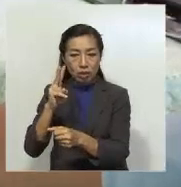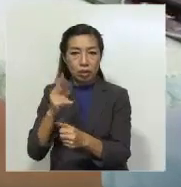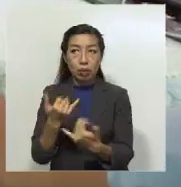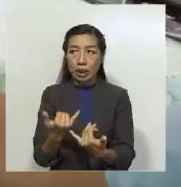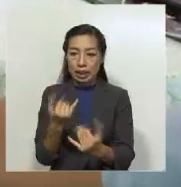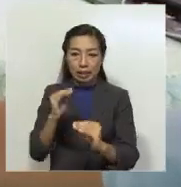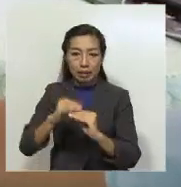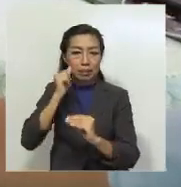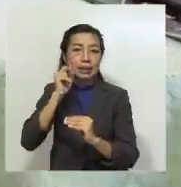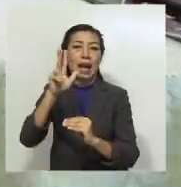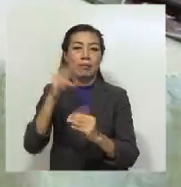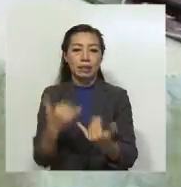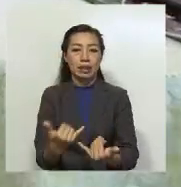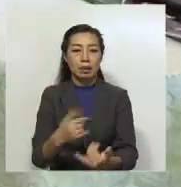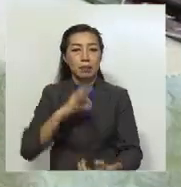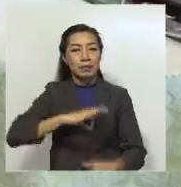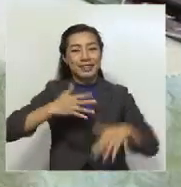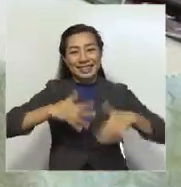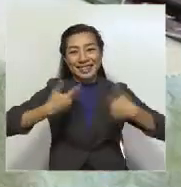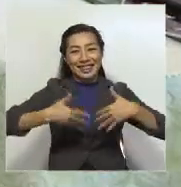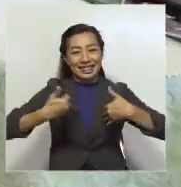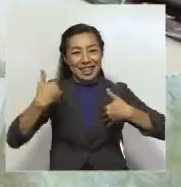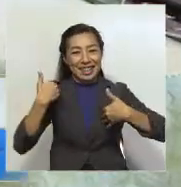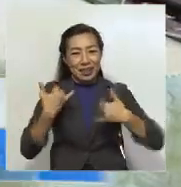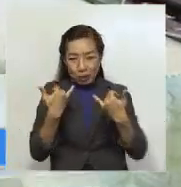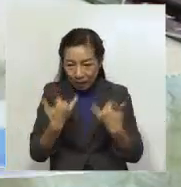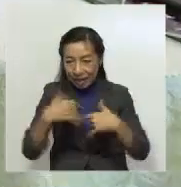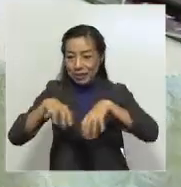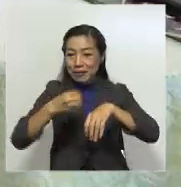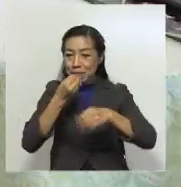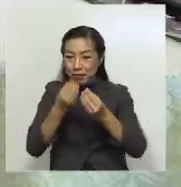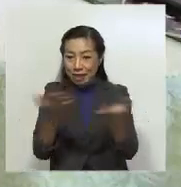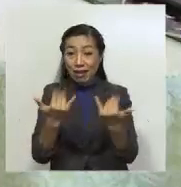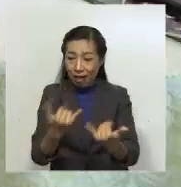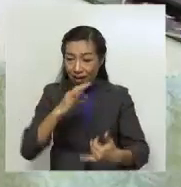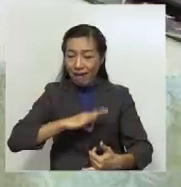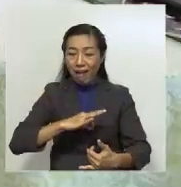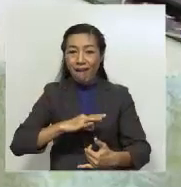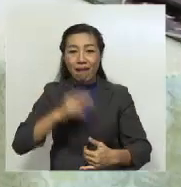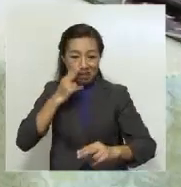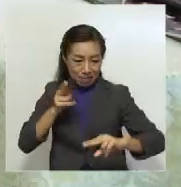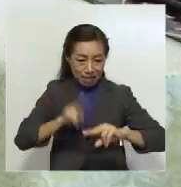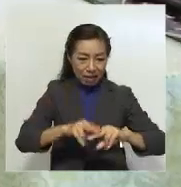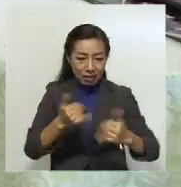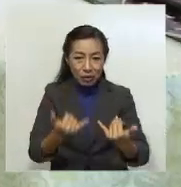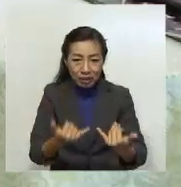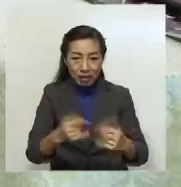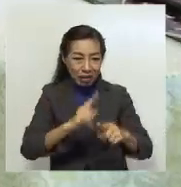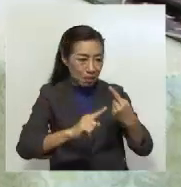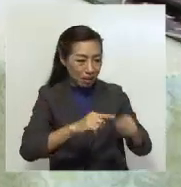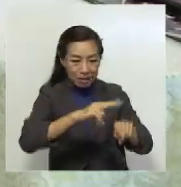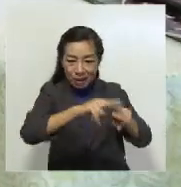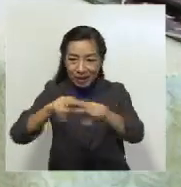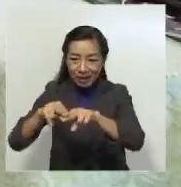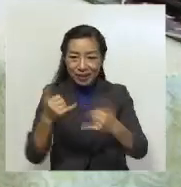นี้ดีใจมากดีใจมากที่มีวันนี้ขึ้นมาไม่นึกไม่ฝันว่าจะได้มานั่งตรงนี้กับพวกเ